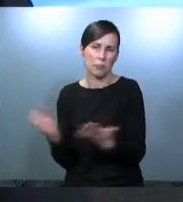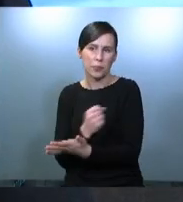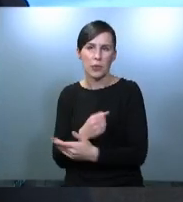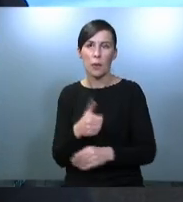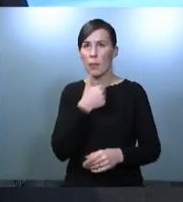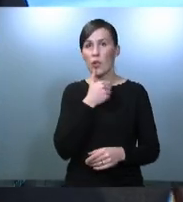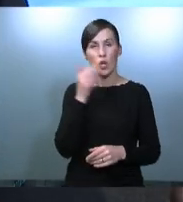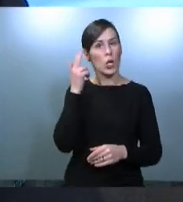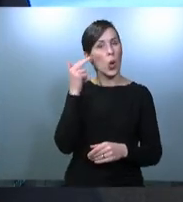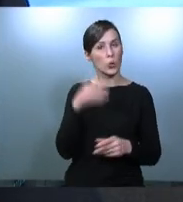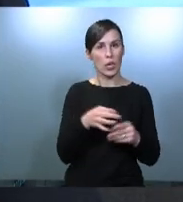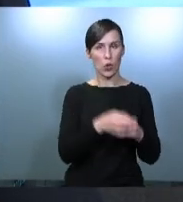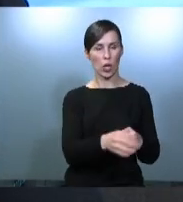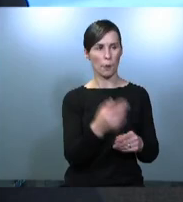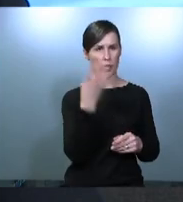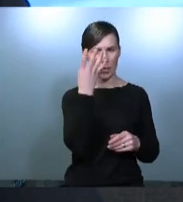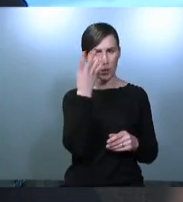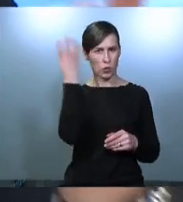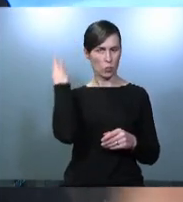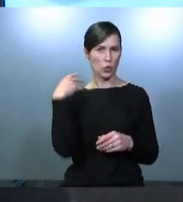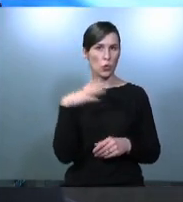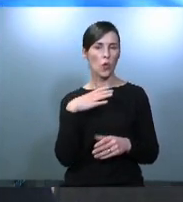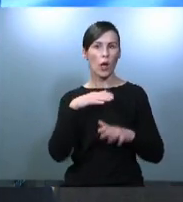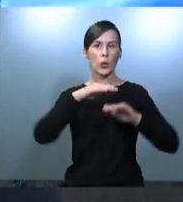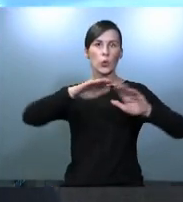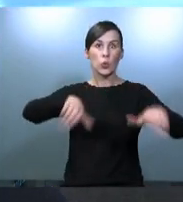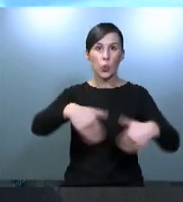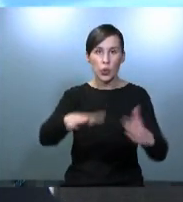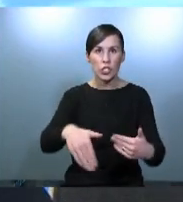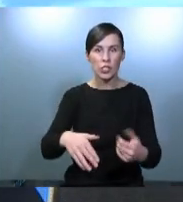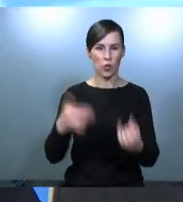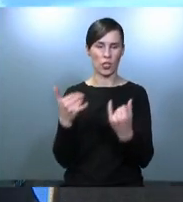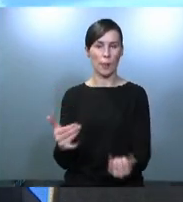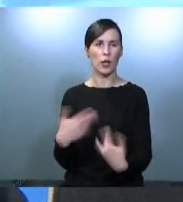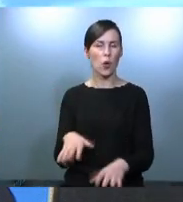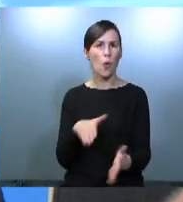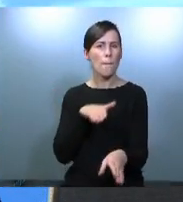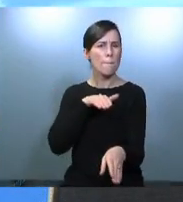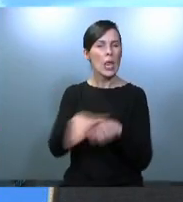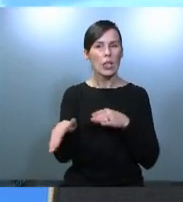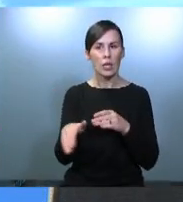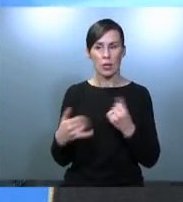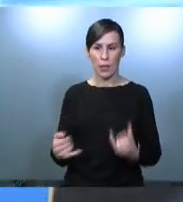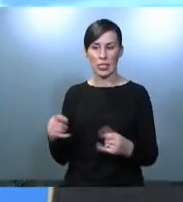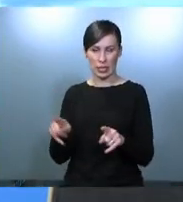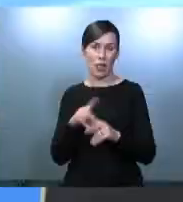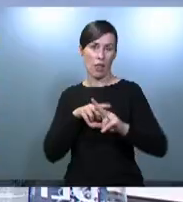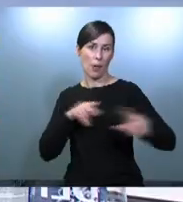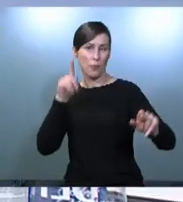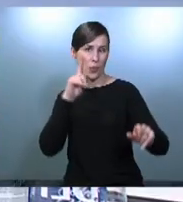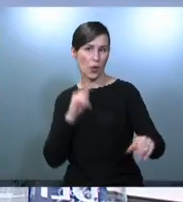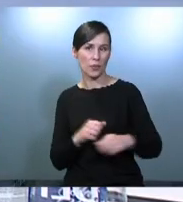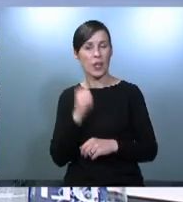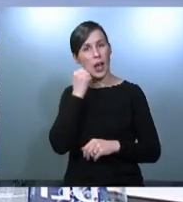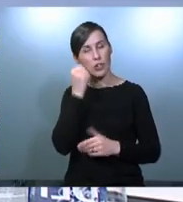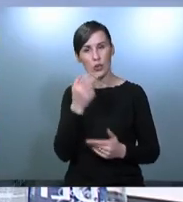prieš 4 metus buvo čiut netuščias lezas, šiai dienai jis beveik pilnas. Tai vat ir mes turim siekti, kad šitaip pas mus atsitiktų. Ačiū labai, kad